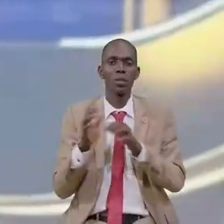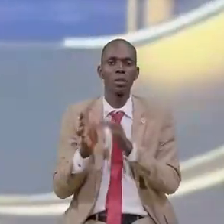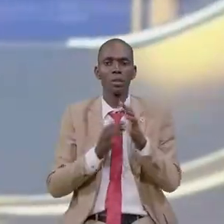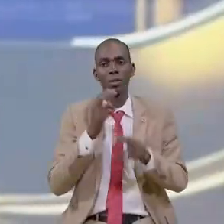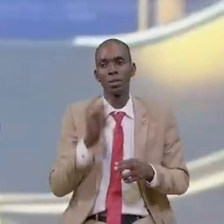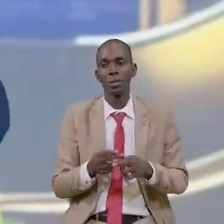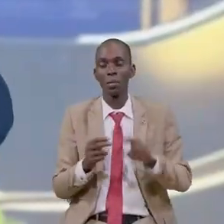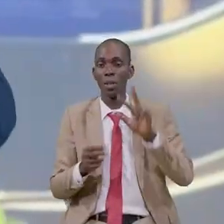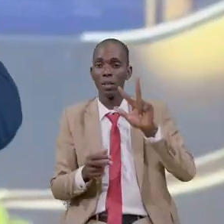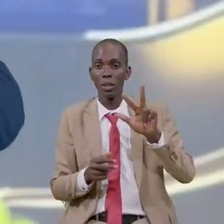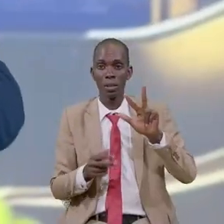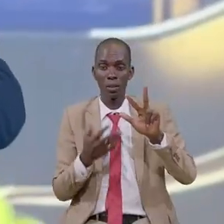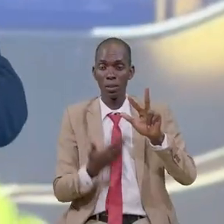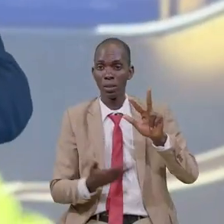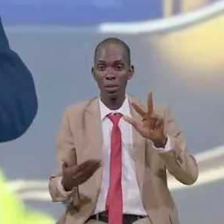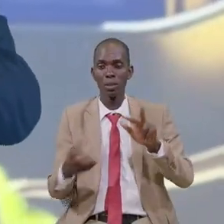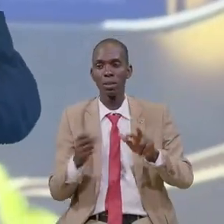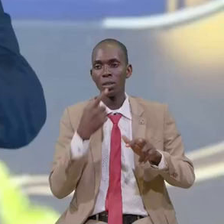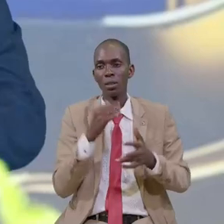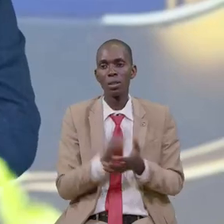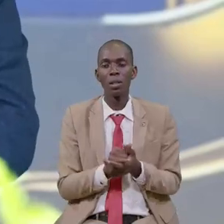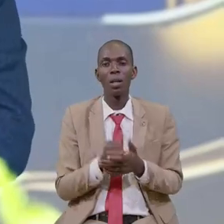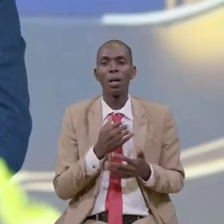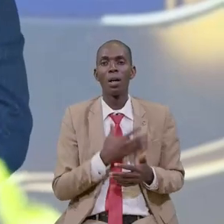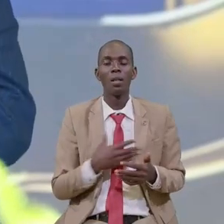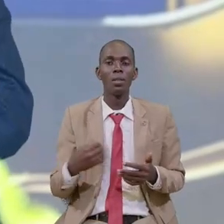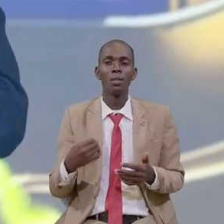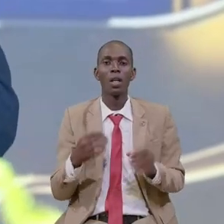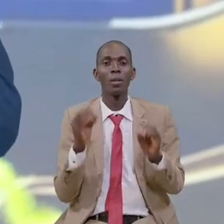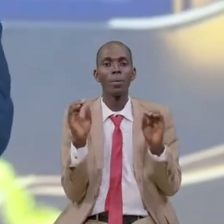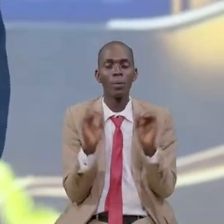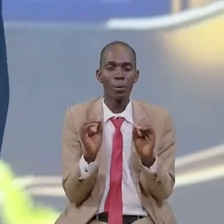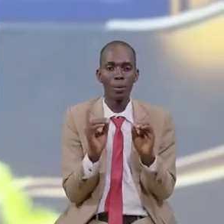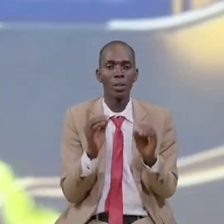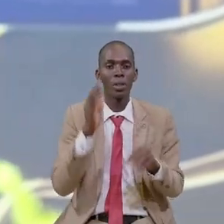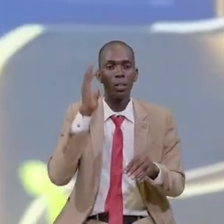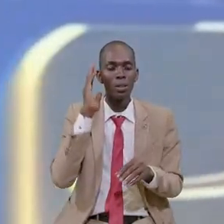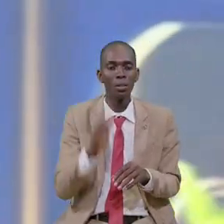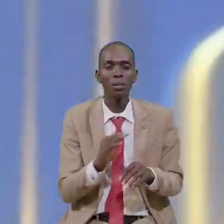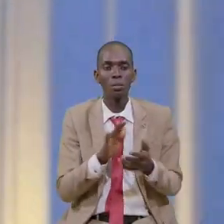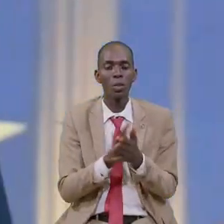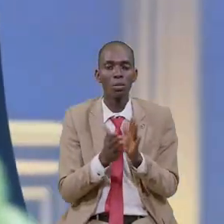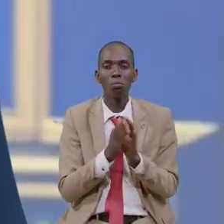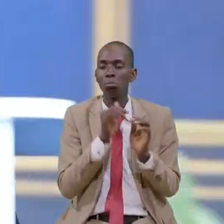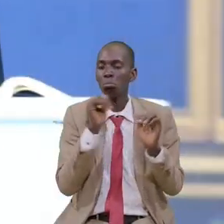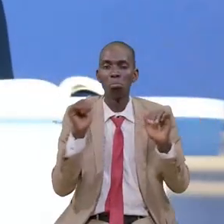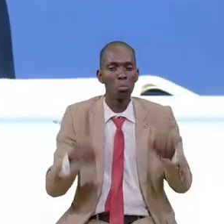Il y a trois points à considérer. Et il dit, et rien ne vous serait impossible.